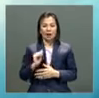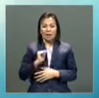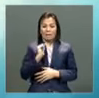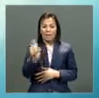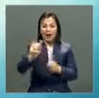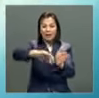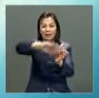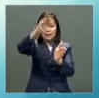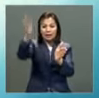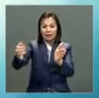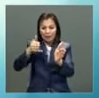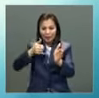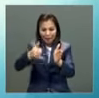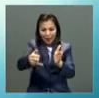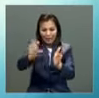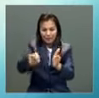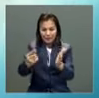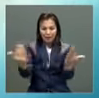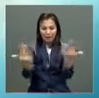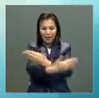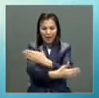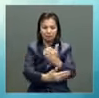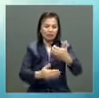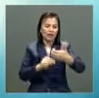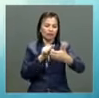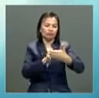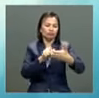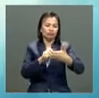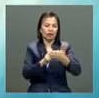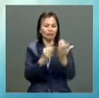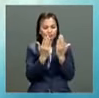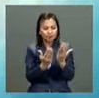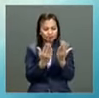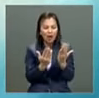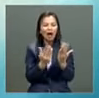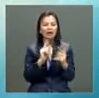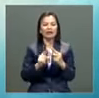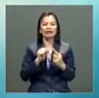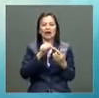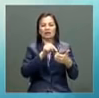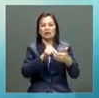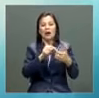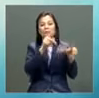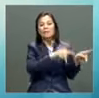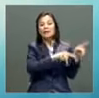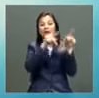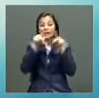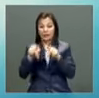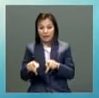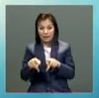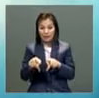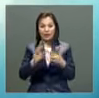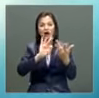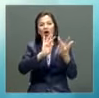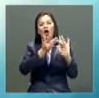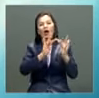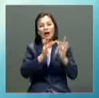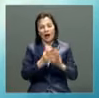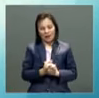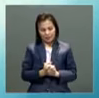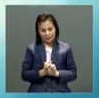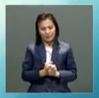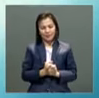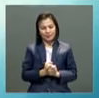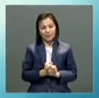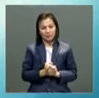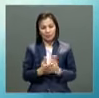ของโบสถ์จริงกับคนไปจริงกลายเป็นเรื่องของโบสถ์ออนไลน์ก็คือตัวเองอยู่บ้านนะครับแล้วก็ใช้วิธีการพิธีทางศาสนาก็ไม่